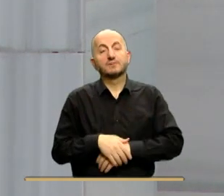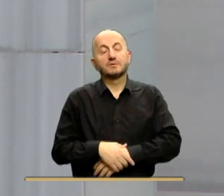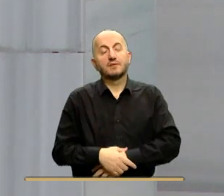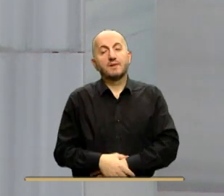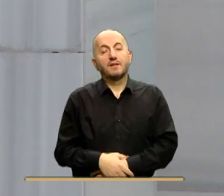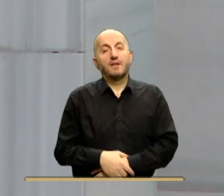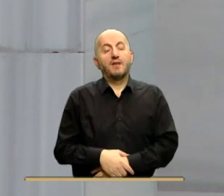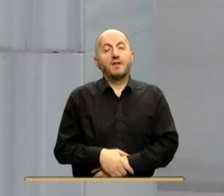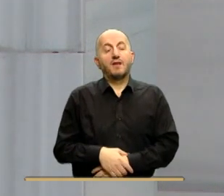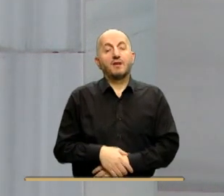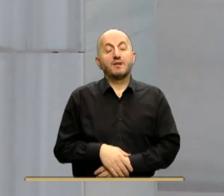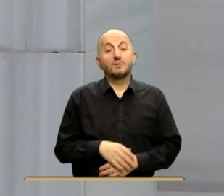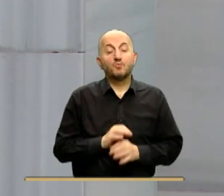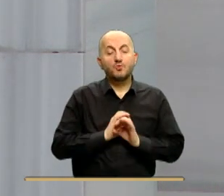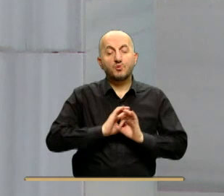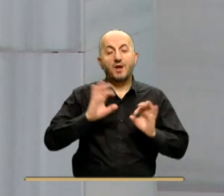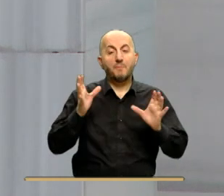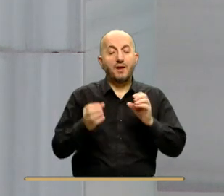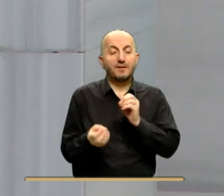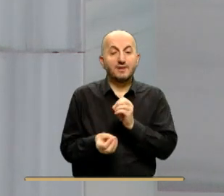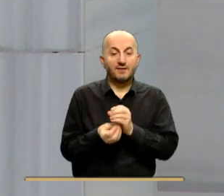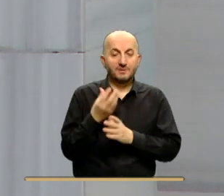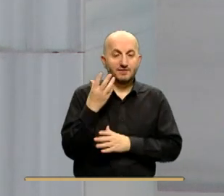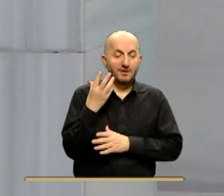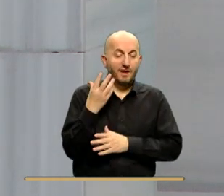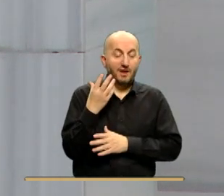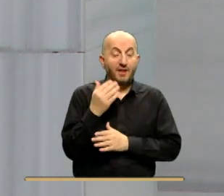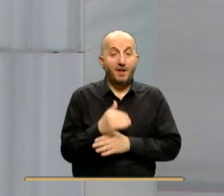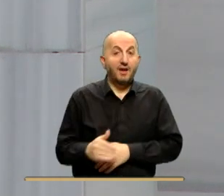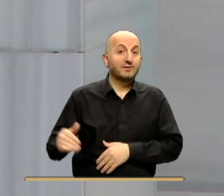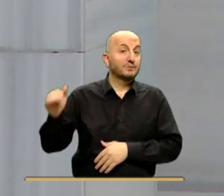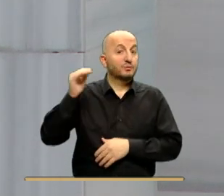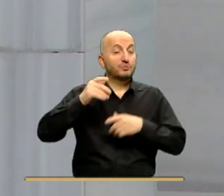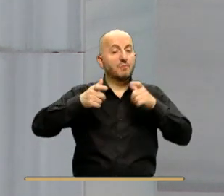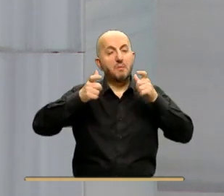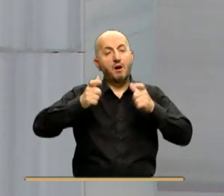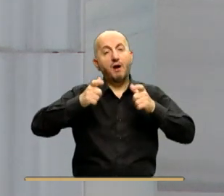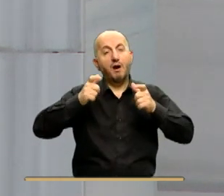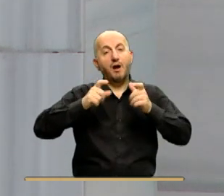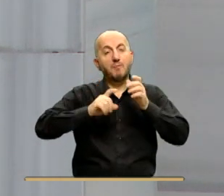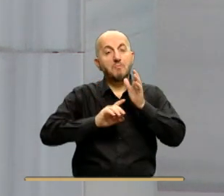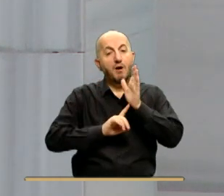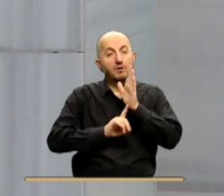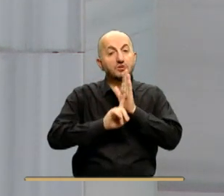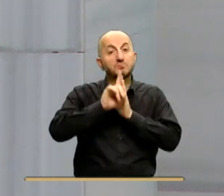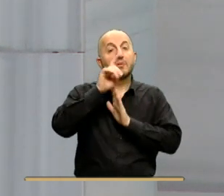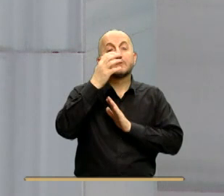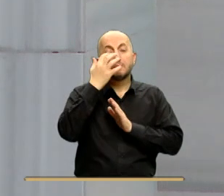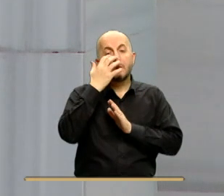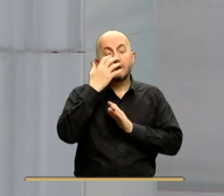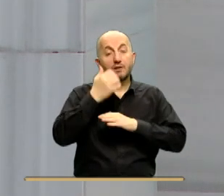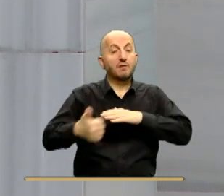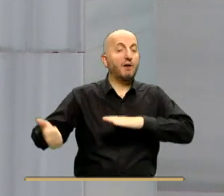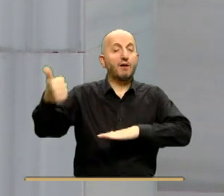takvim üzere yaratılan ve en yüce makama ermesi beklenen